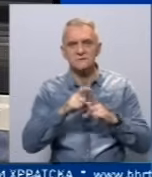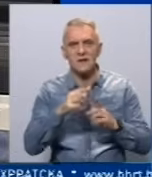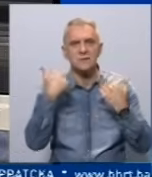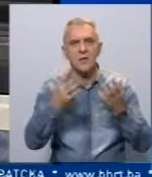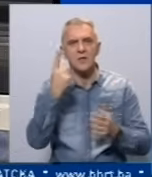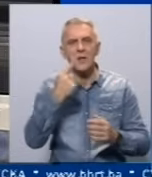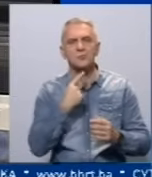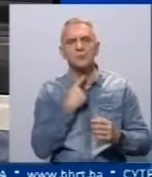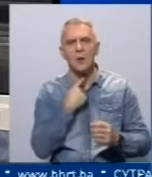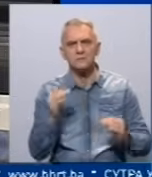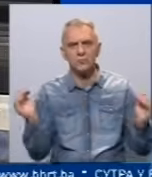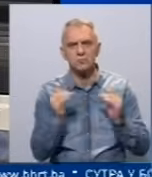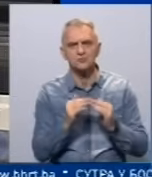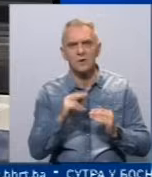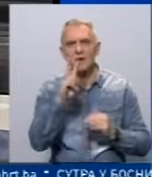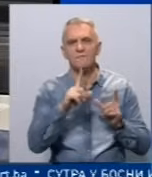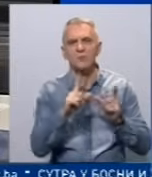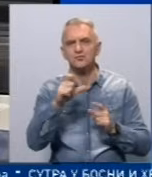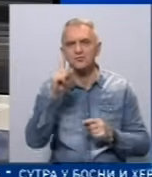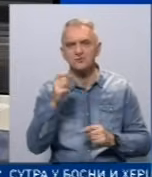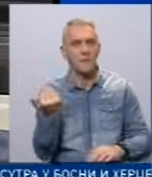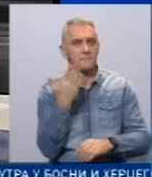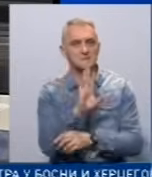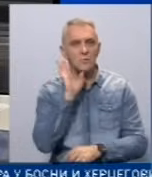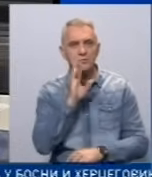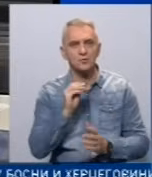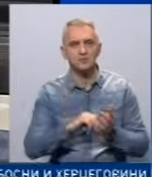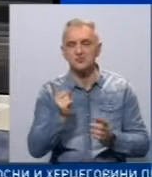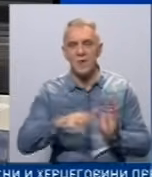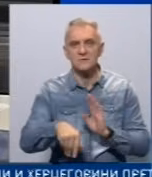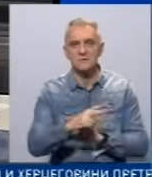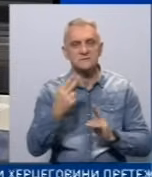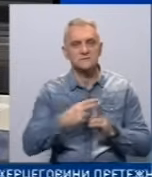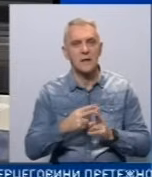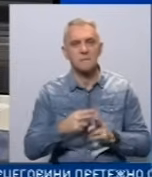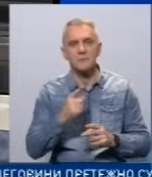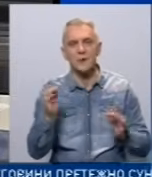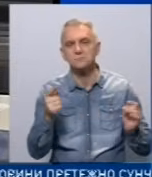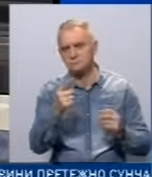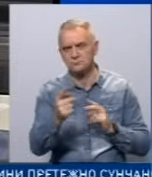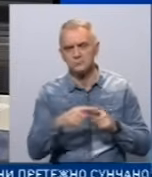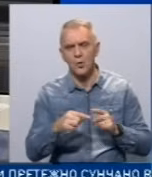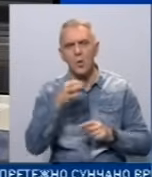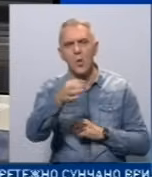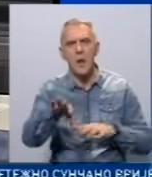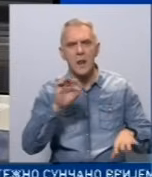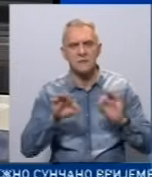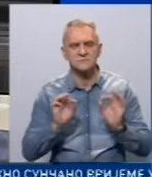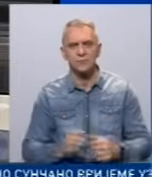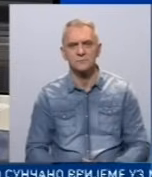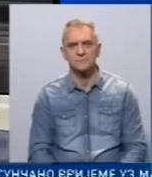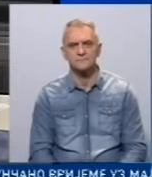dao jednoglasnu podršku Milošu Vučiću. Predstavnici Bošnjaka još ne izlaze sa imenima u susret lokalnim izborima.